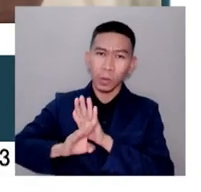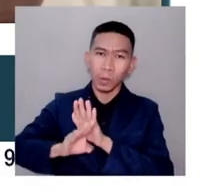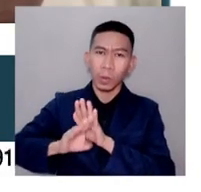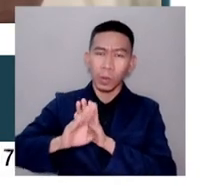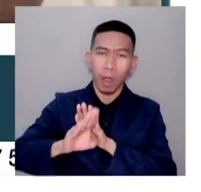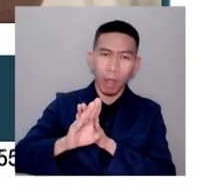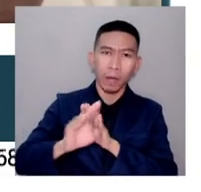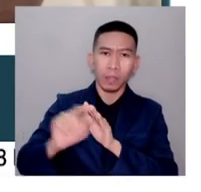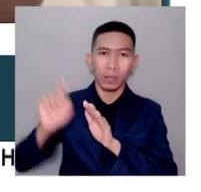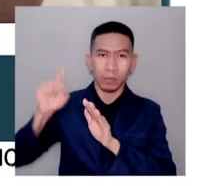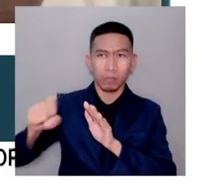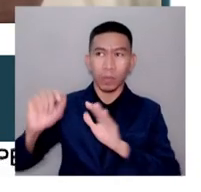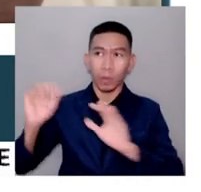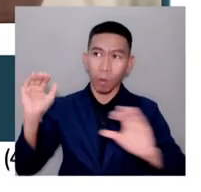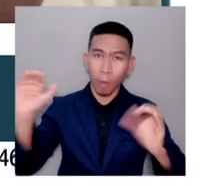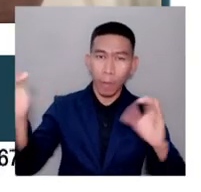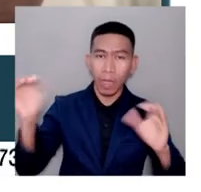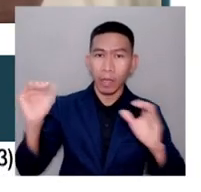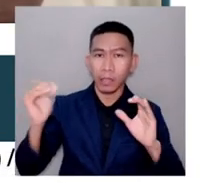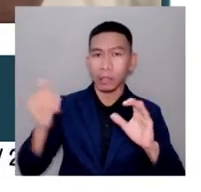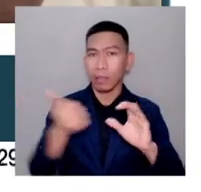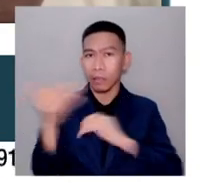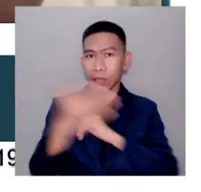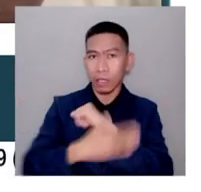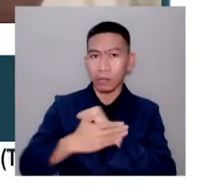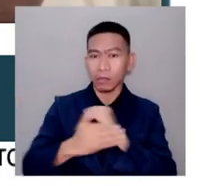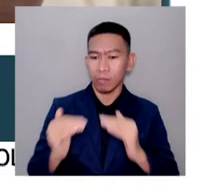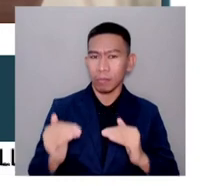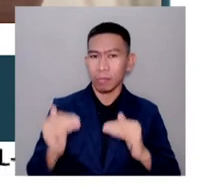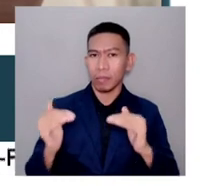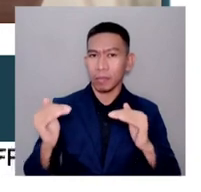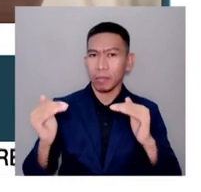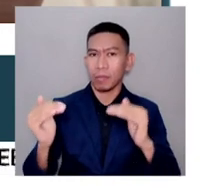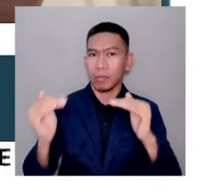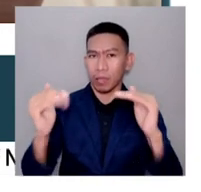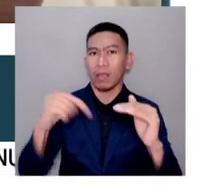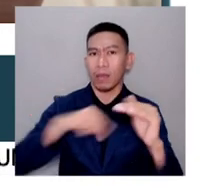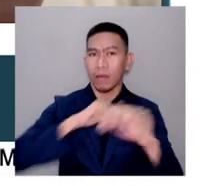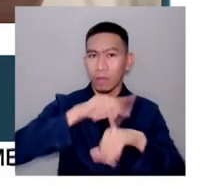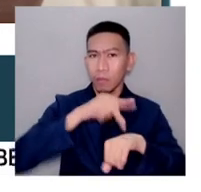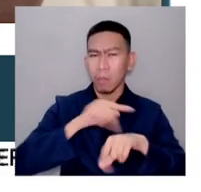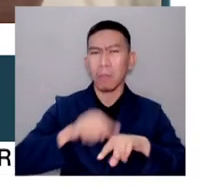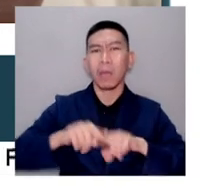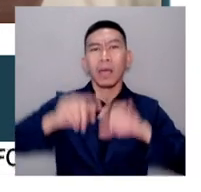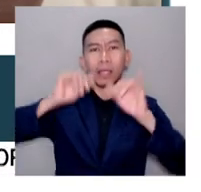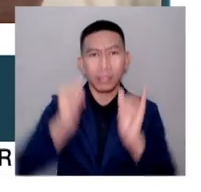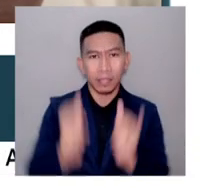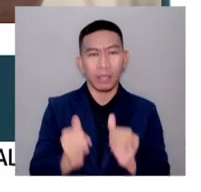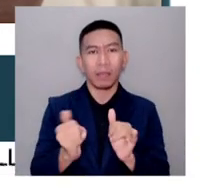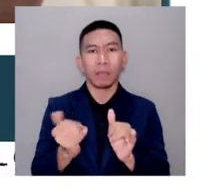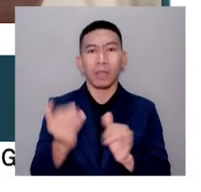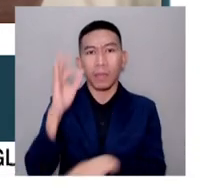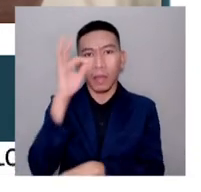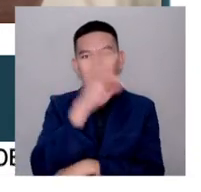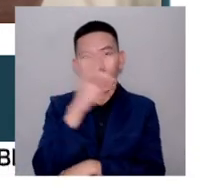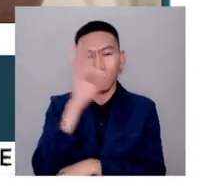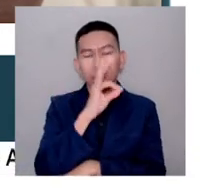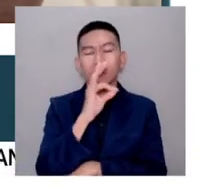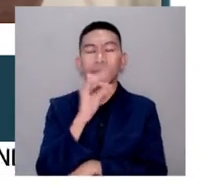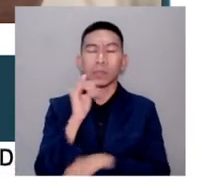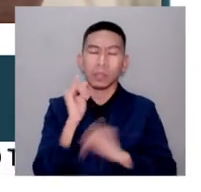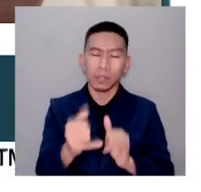standing, pati sa international community. Hanggang ngayon, ang dami pa rin mga Pilipino na nilalabanan pa